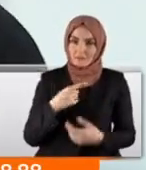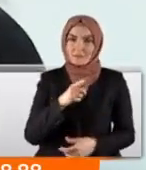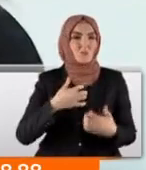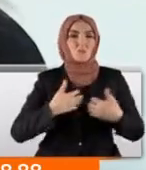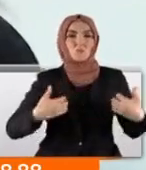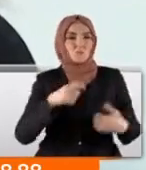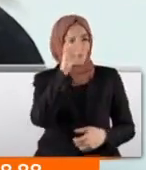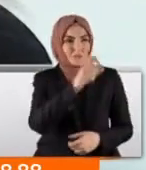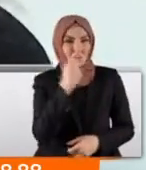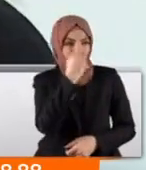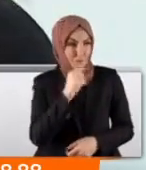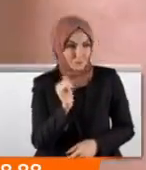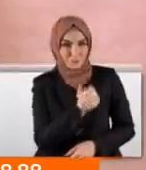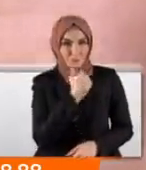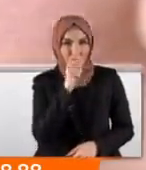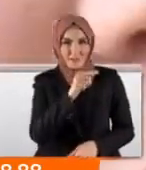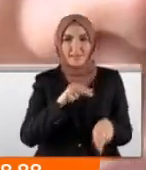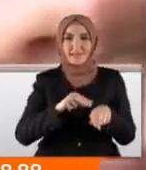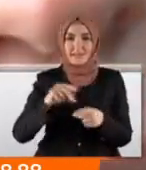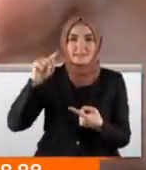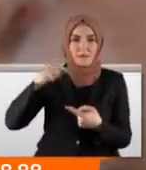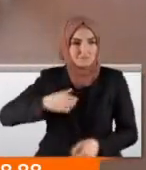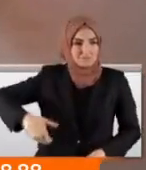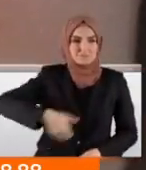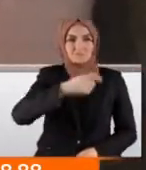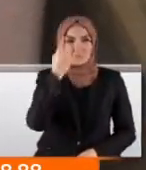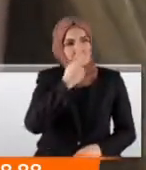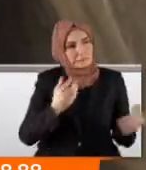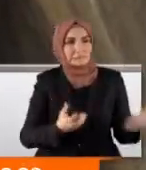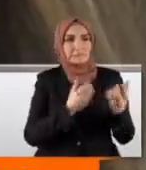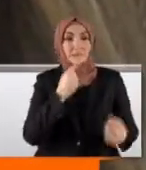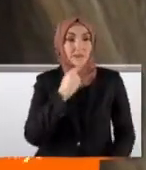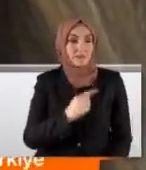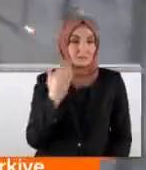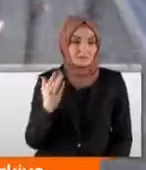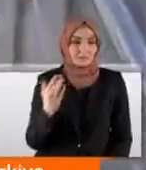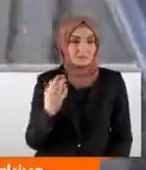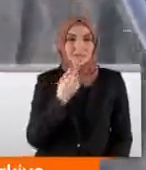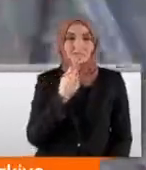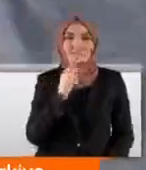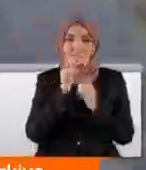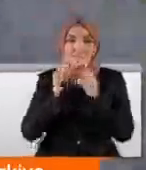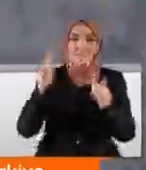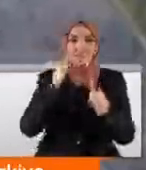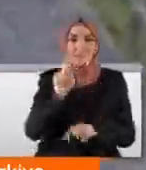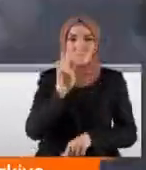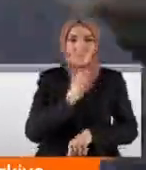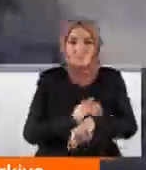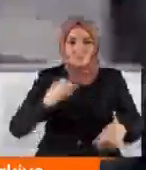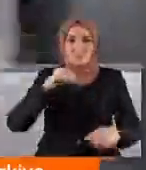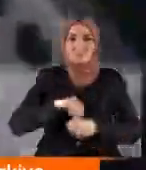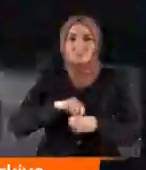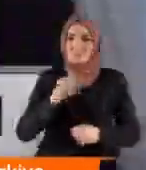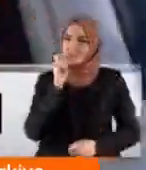güzelliğin suratına kezzap dökerek alırım dedi genç kızın yardım çığlığı 24 saat içinde yanıt buldu saplantılı eski sevgili